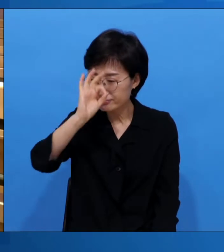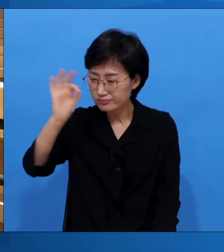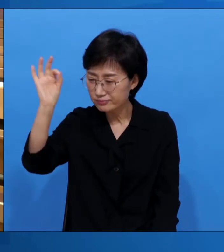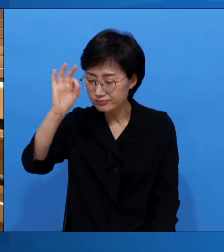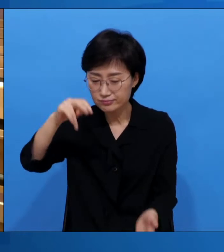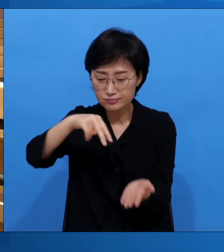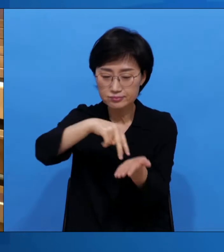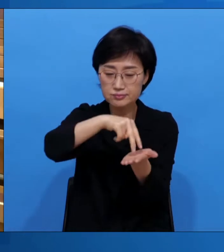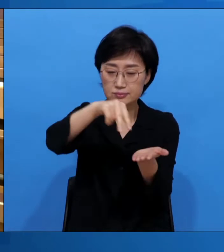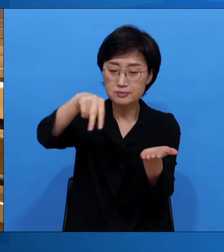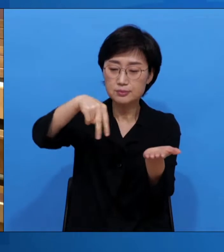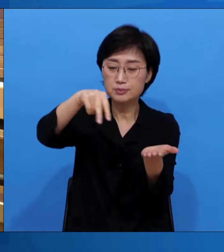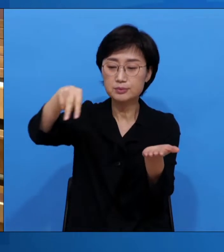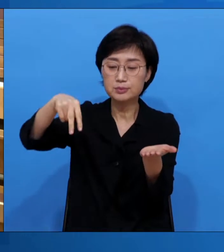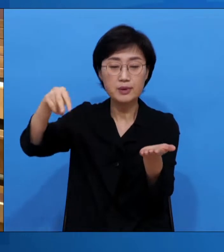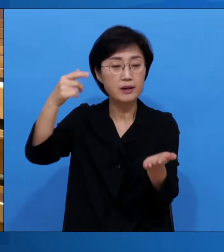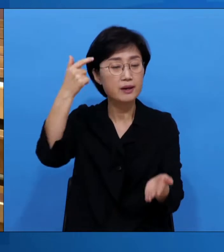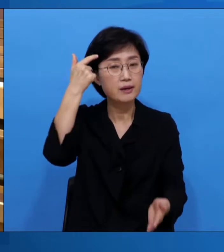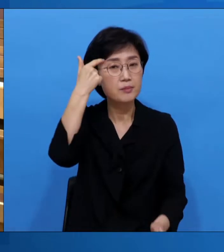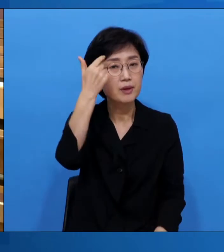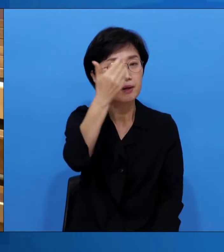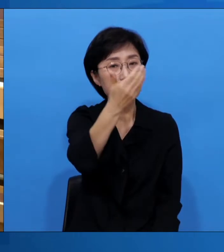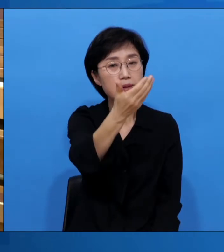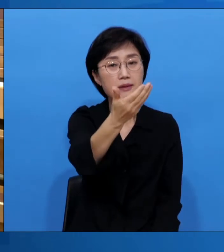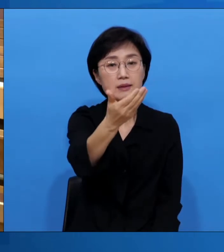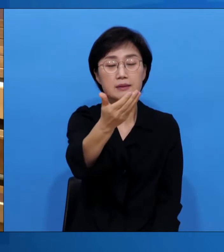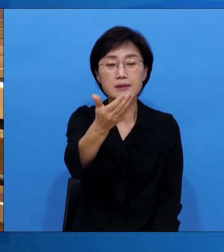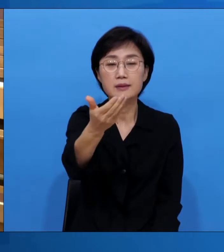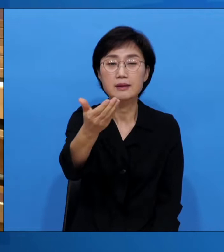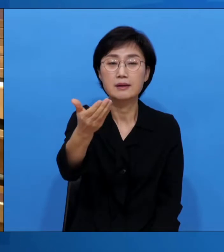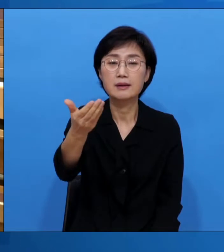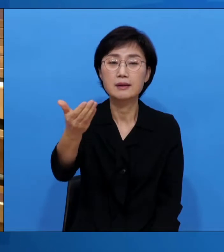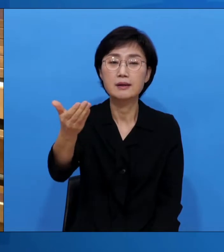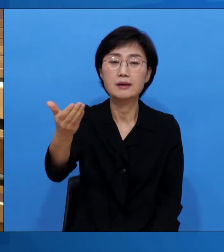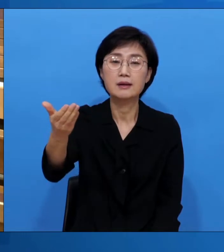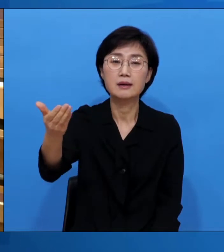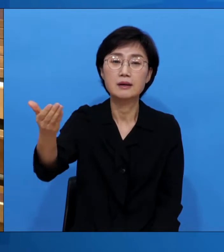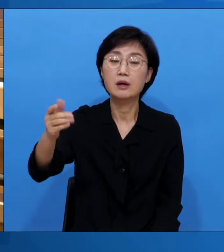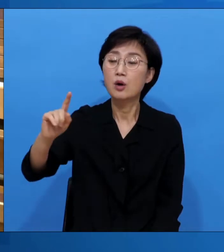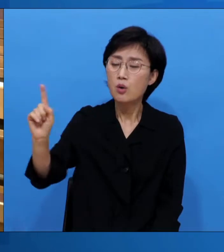무엇을 찾아 헤매이나